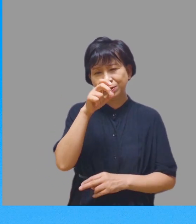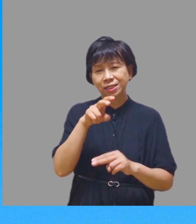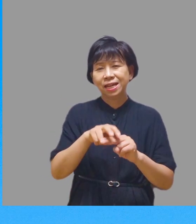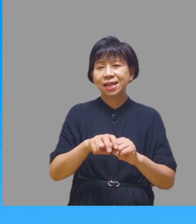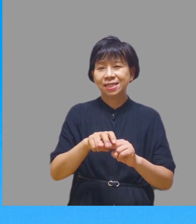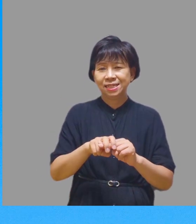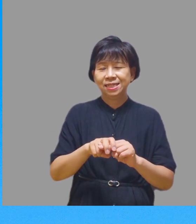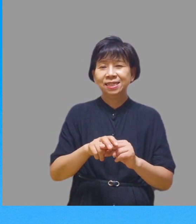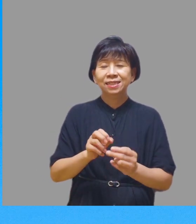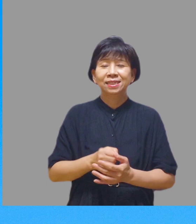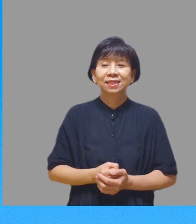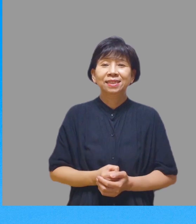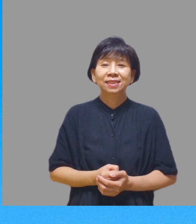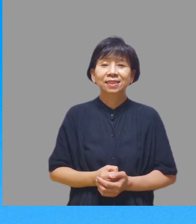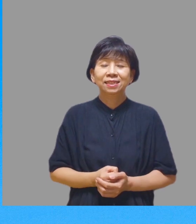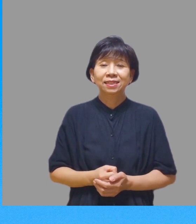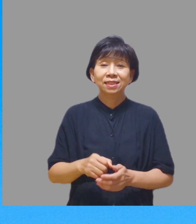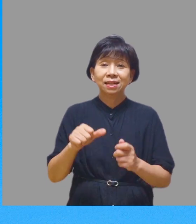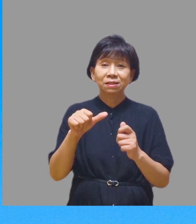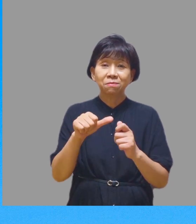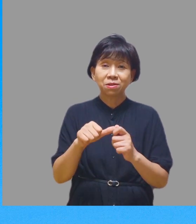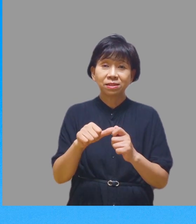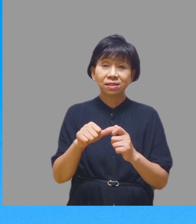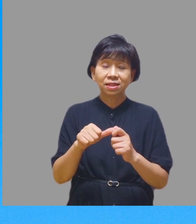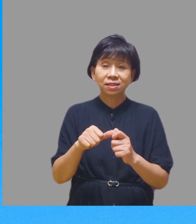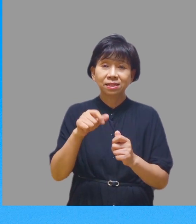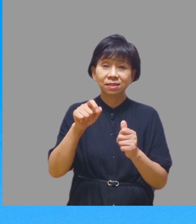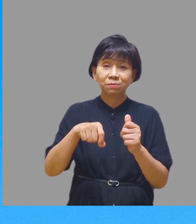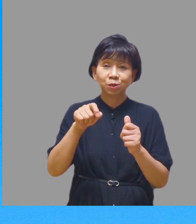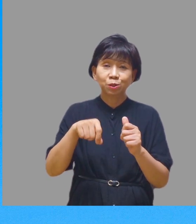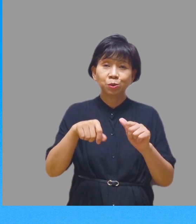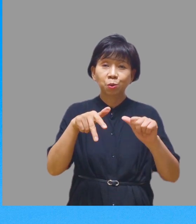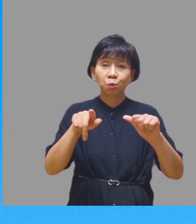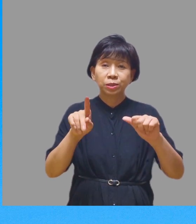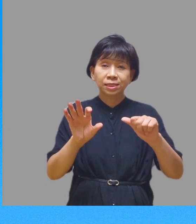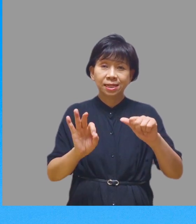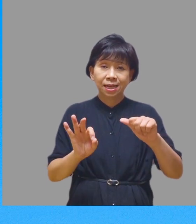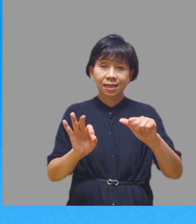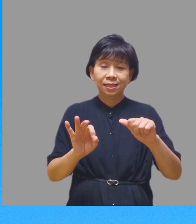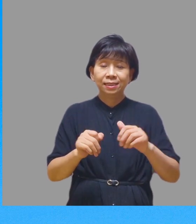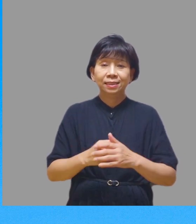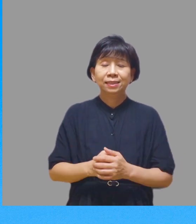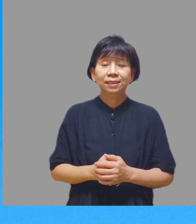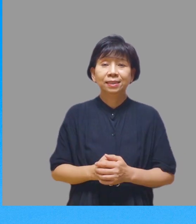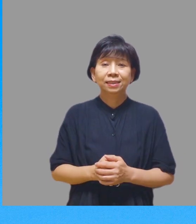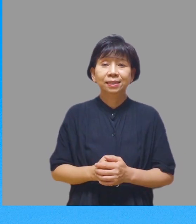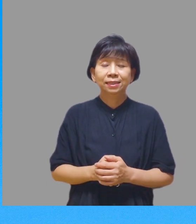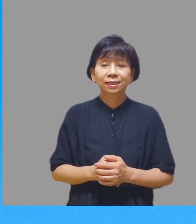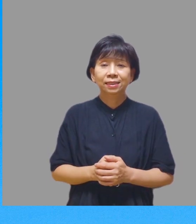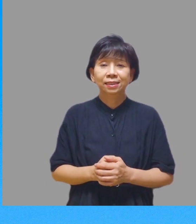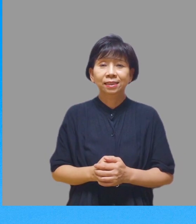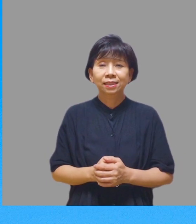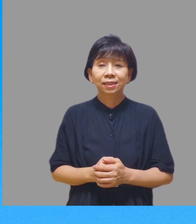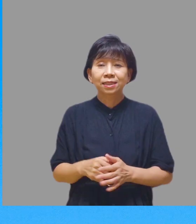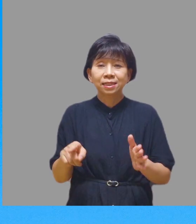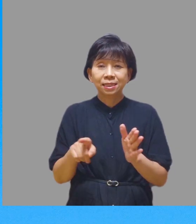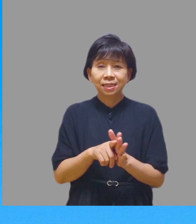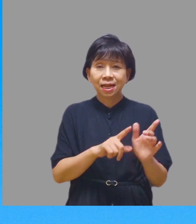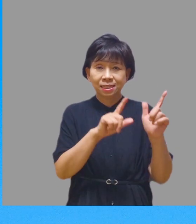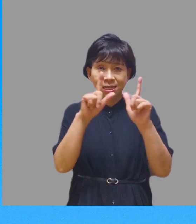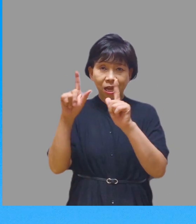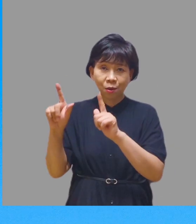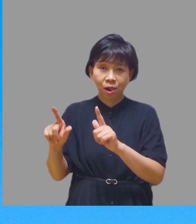이어서 나누게 됐습니다. 다섯 번째 주에는 히브리서 5장의 말씀을 통해서 이왕이면 우리가